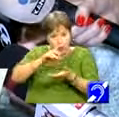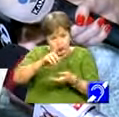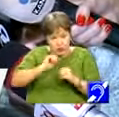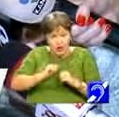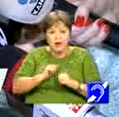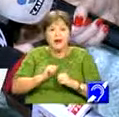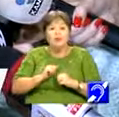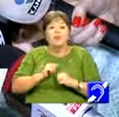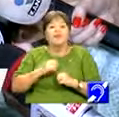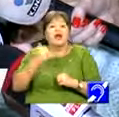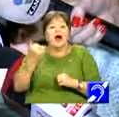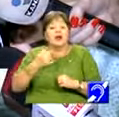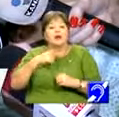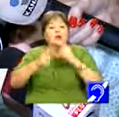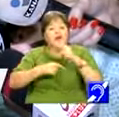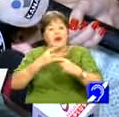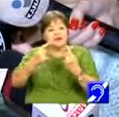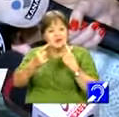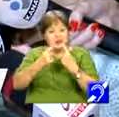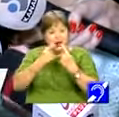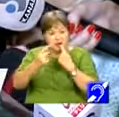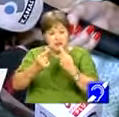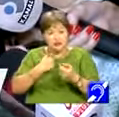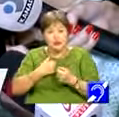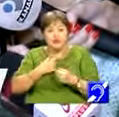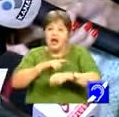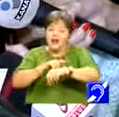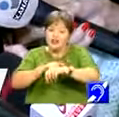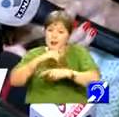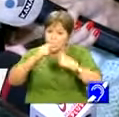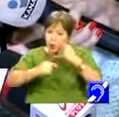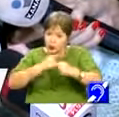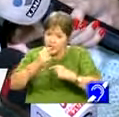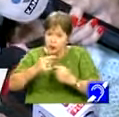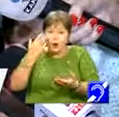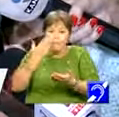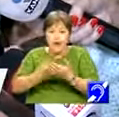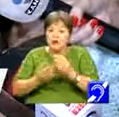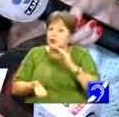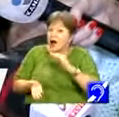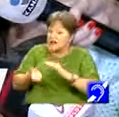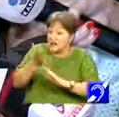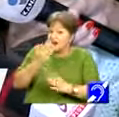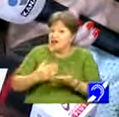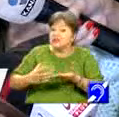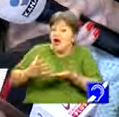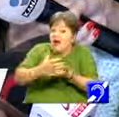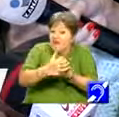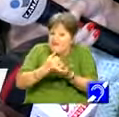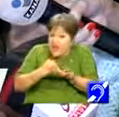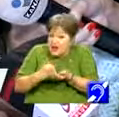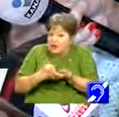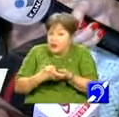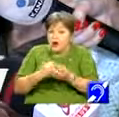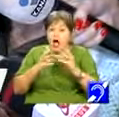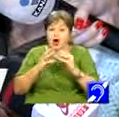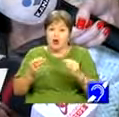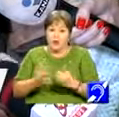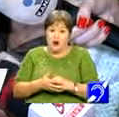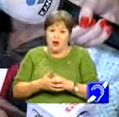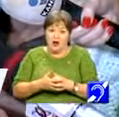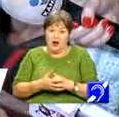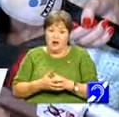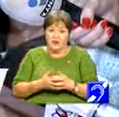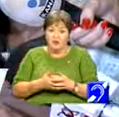vor fi discutate în perioada următoare pentru a crește veniturile pentru a crește venitul o să vă